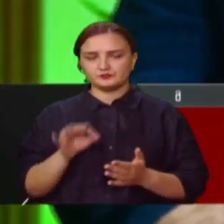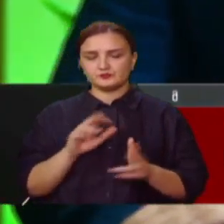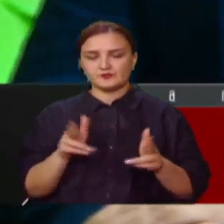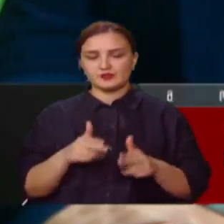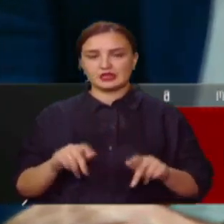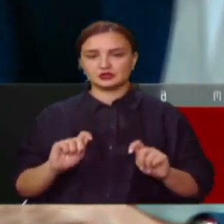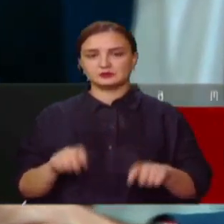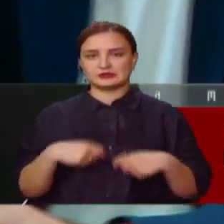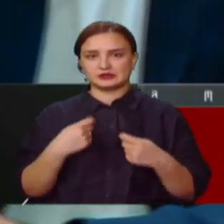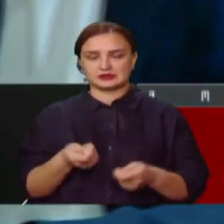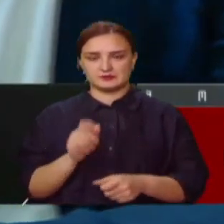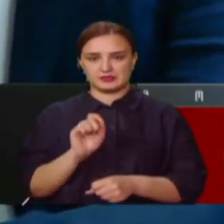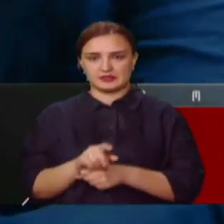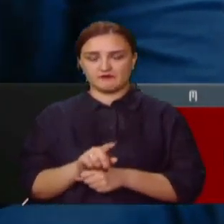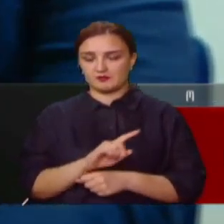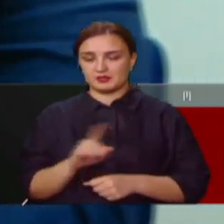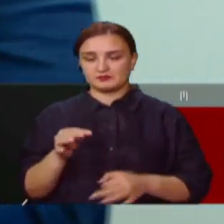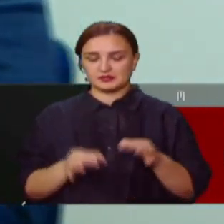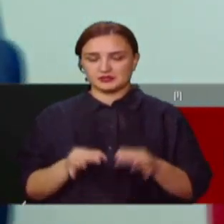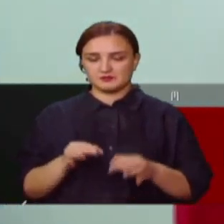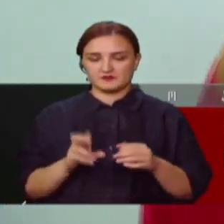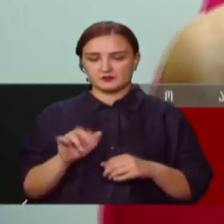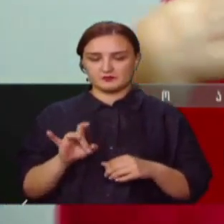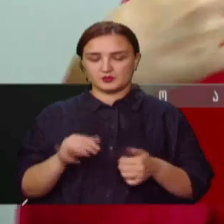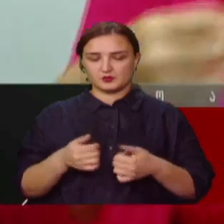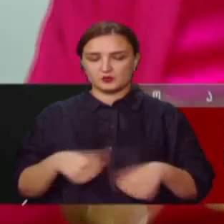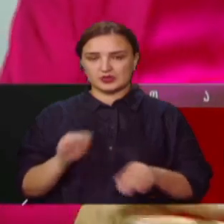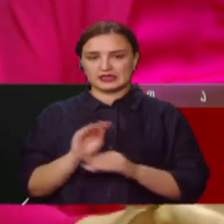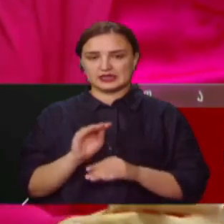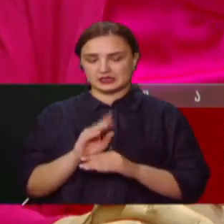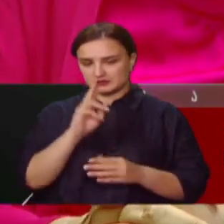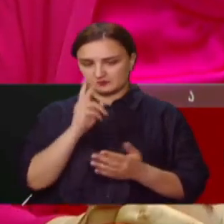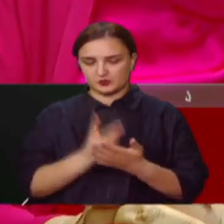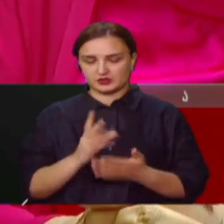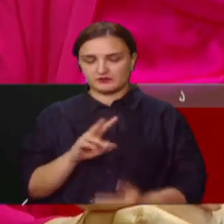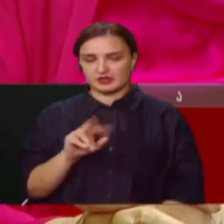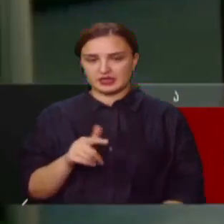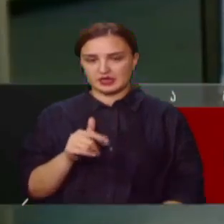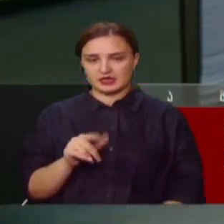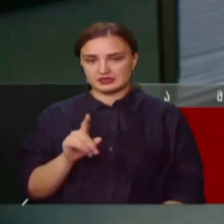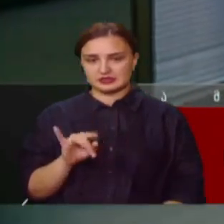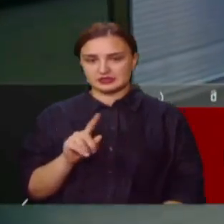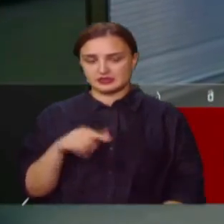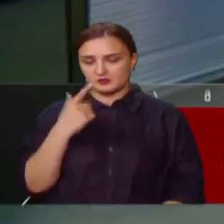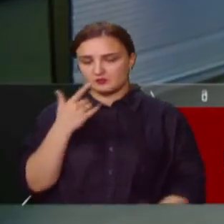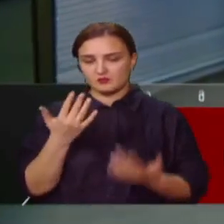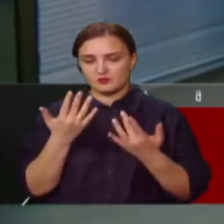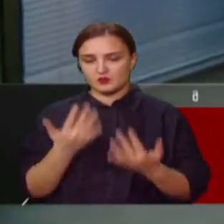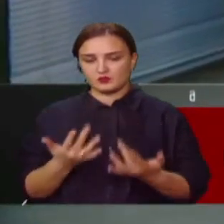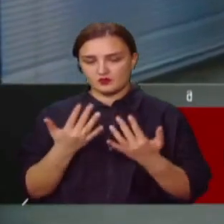ანგარიშების გადაცემა დაავალა. თუმცა სასამართლოსა და ბიუროს კრიტიკის მიუხედავად, ლაგაზიძე ამბობს, რომ მათ მოთხოვნილი